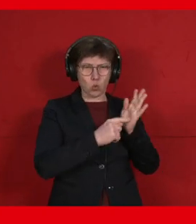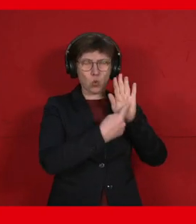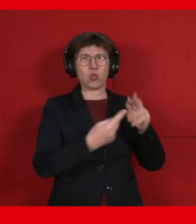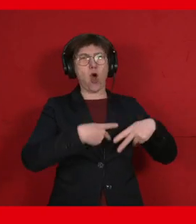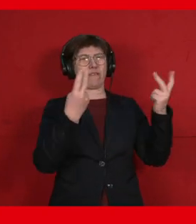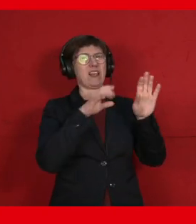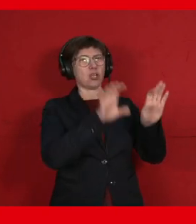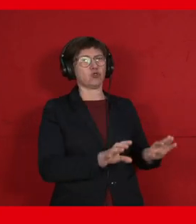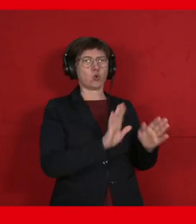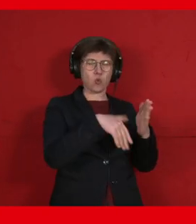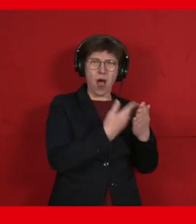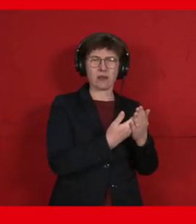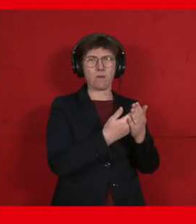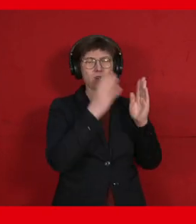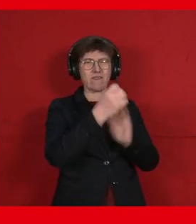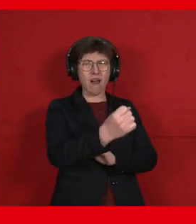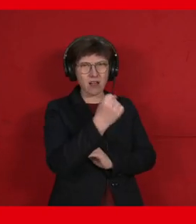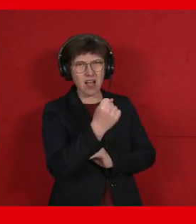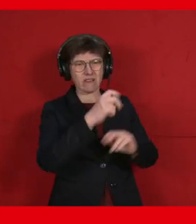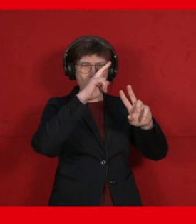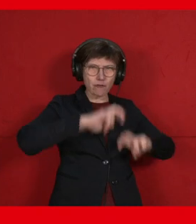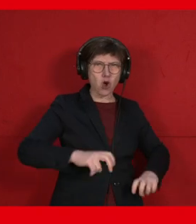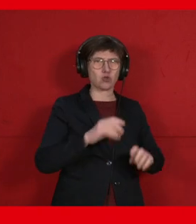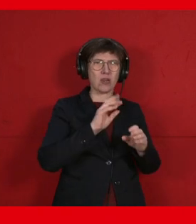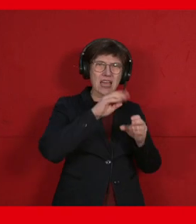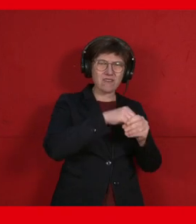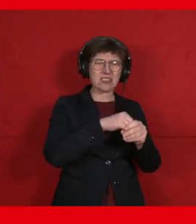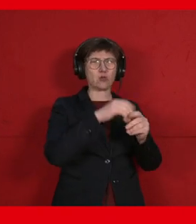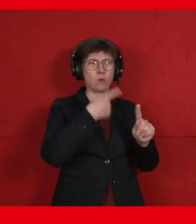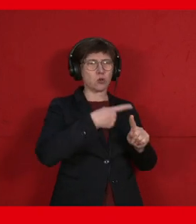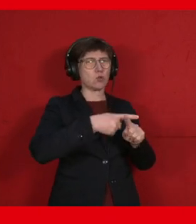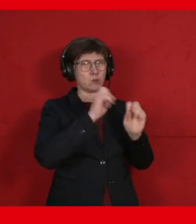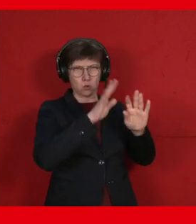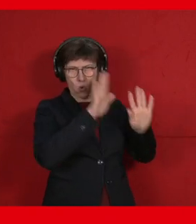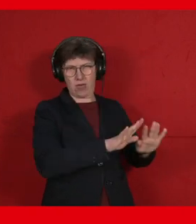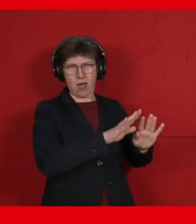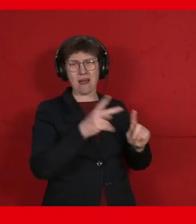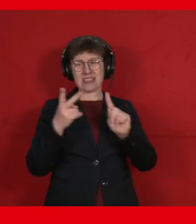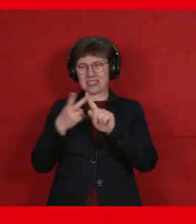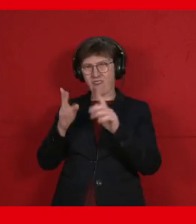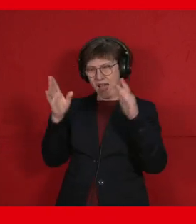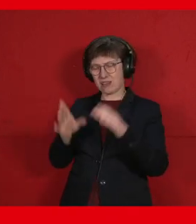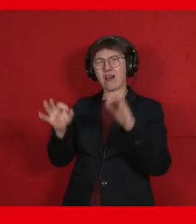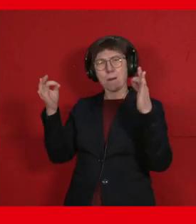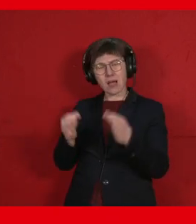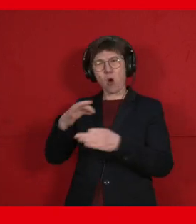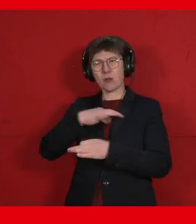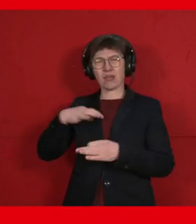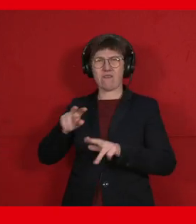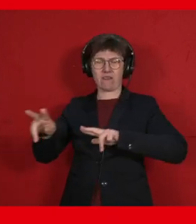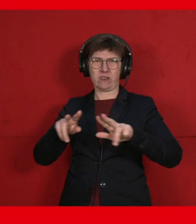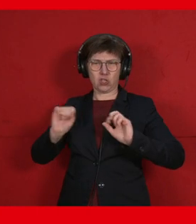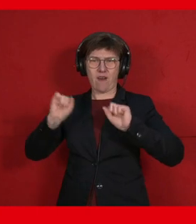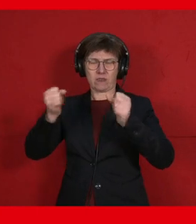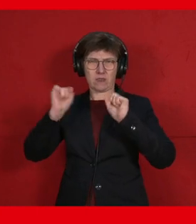öffentliche Infrastruktur, auch durch Fachkräfte, Forschungsinvestitionen und so weiter. Aber es kommt auf die